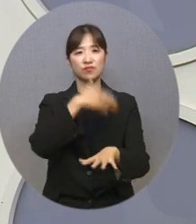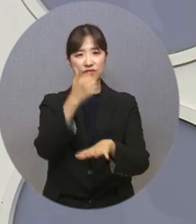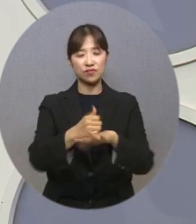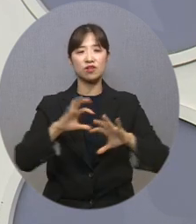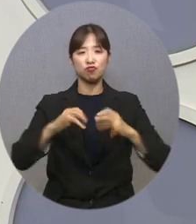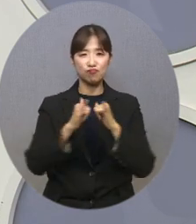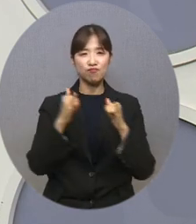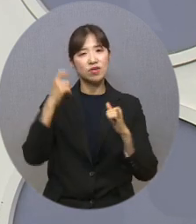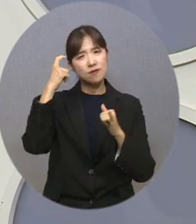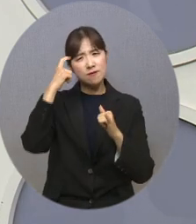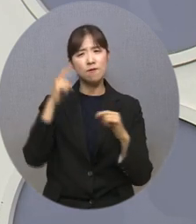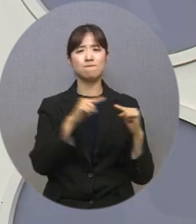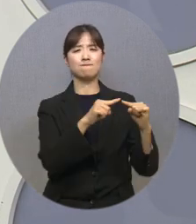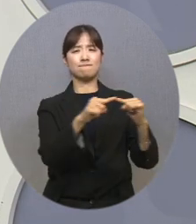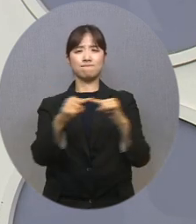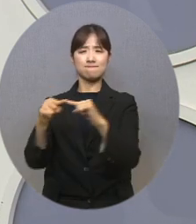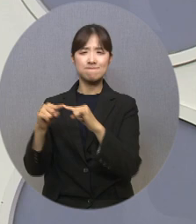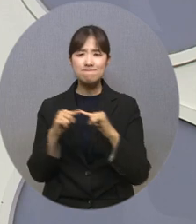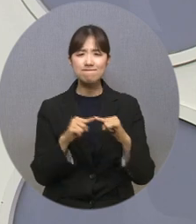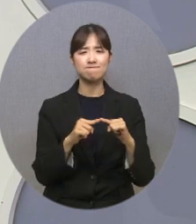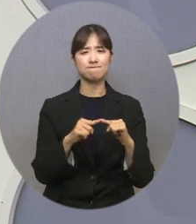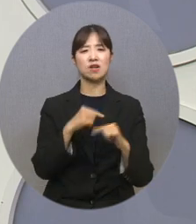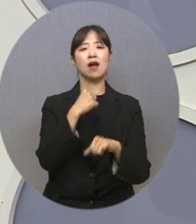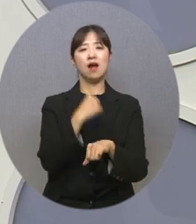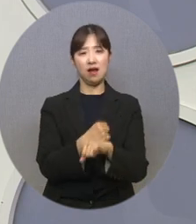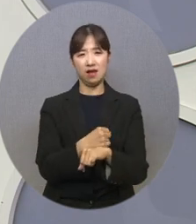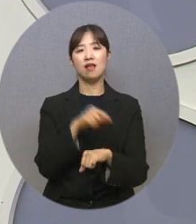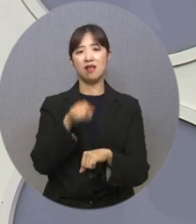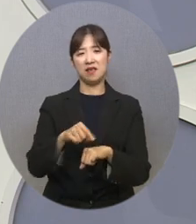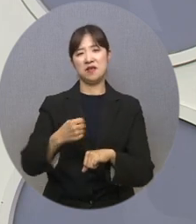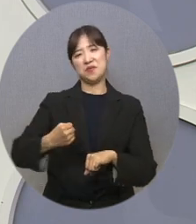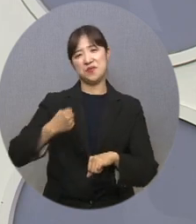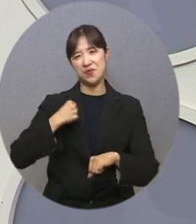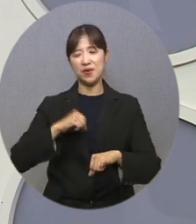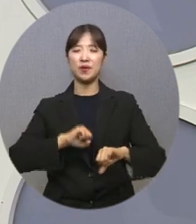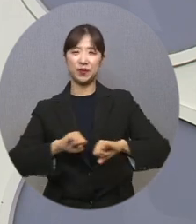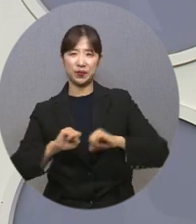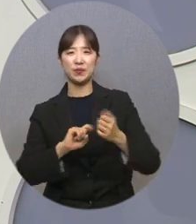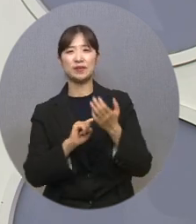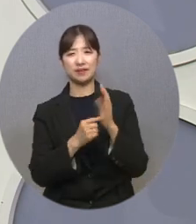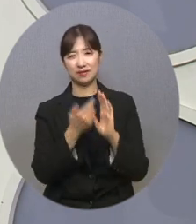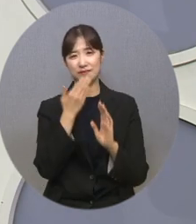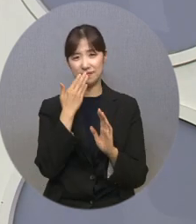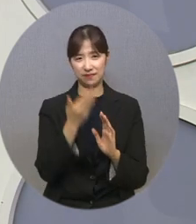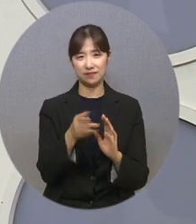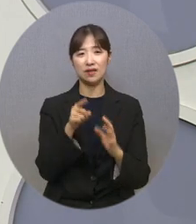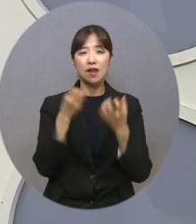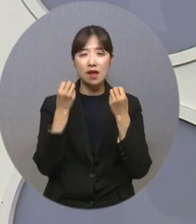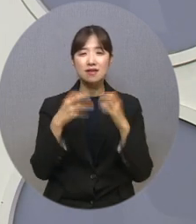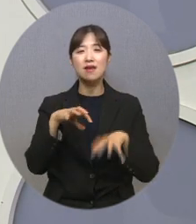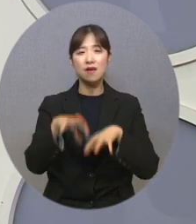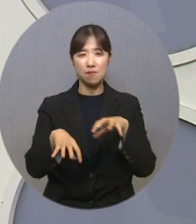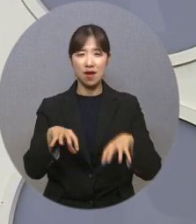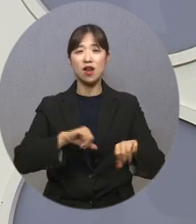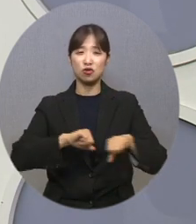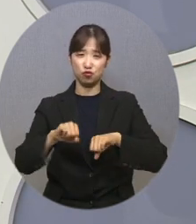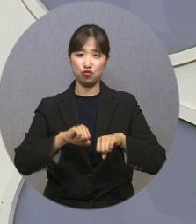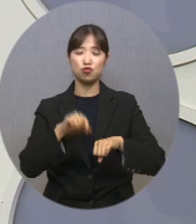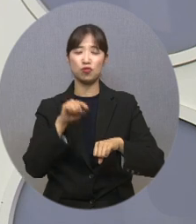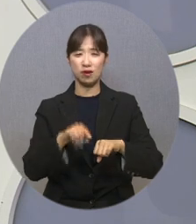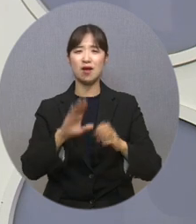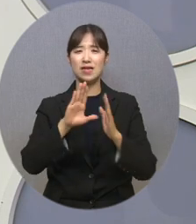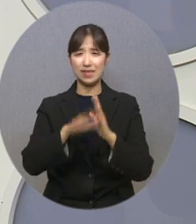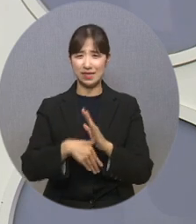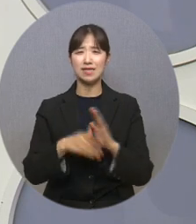국민 정신이 일치될 수 있는 그런 그 동력을 발현할 수 있기 때문에 그런 새마을 운동이라는 측면에서